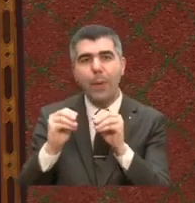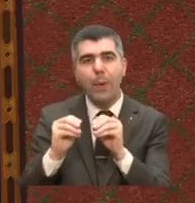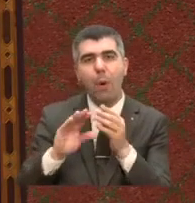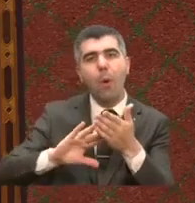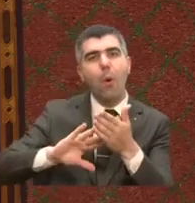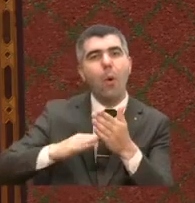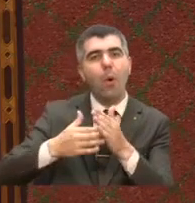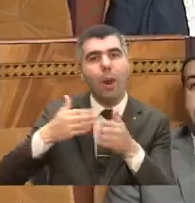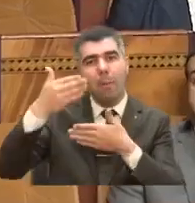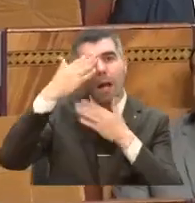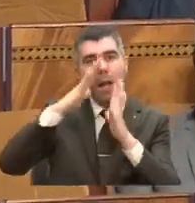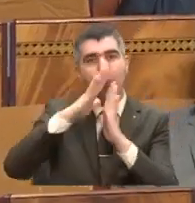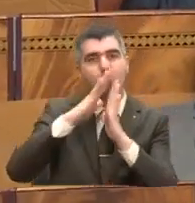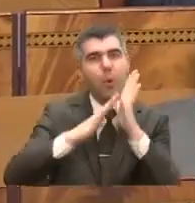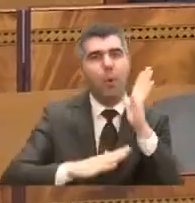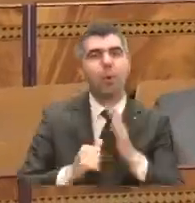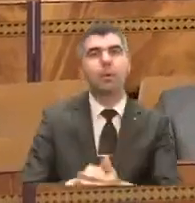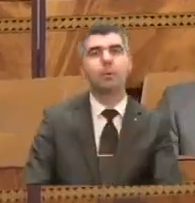عامة.